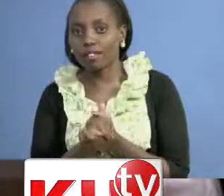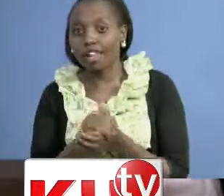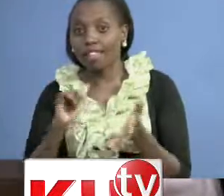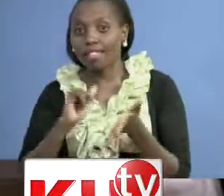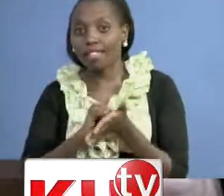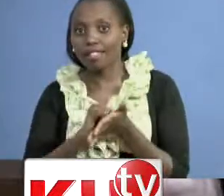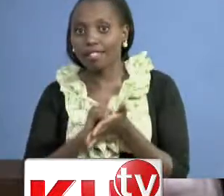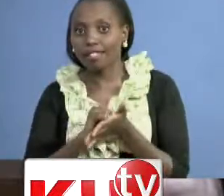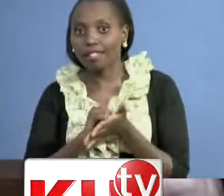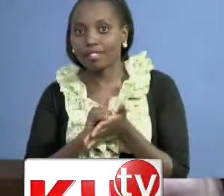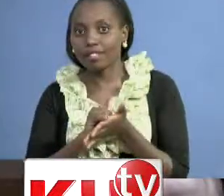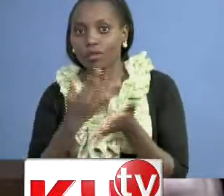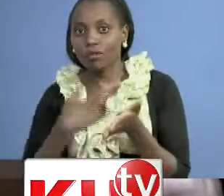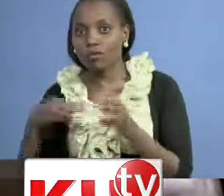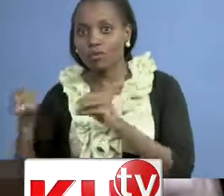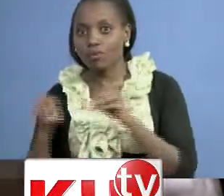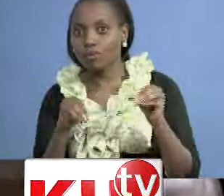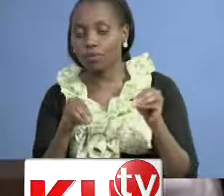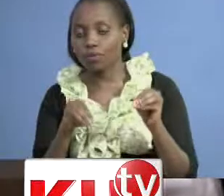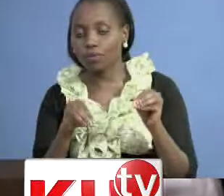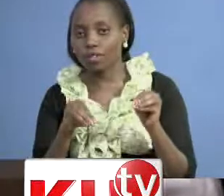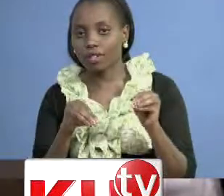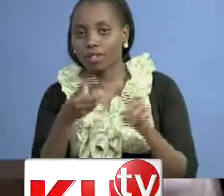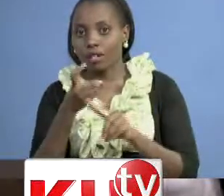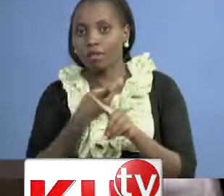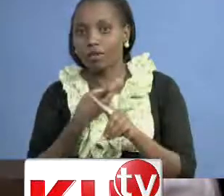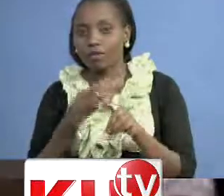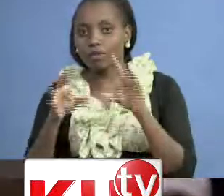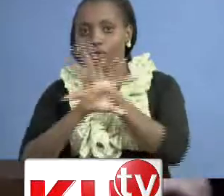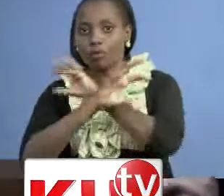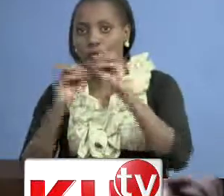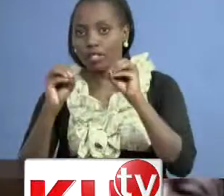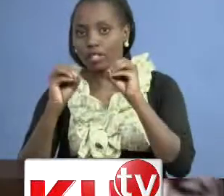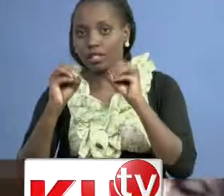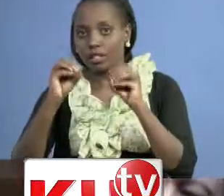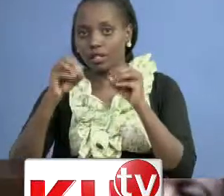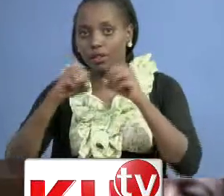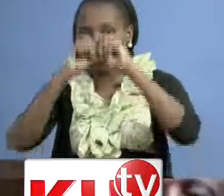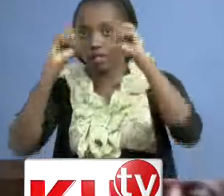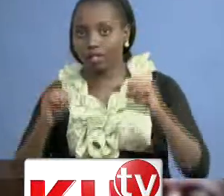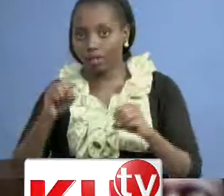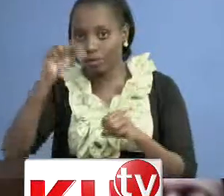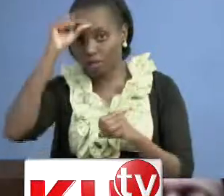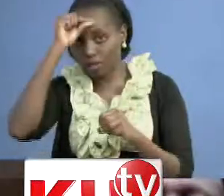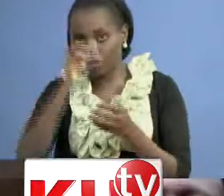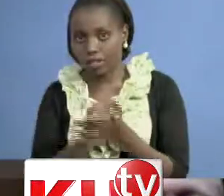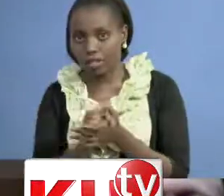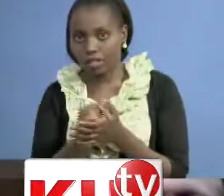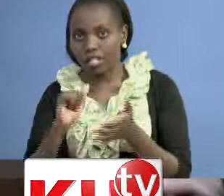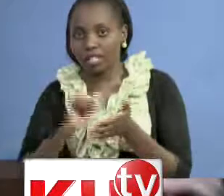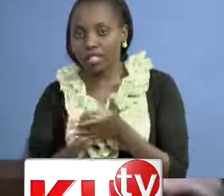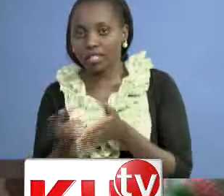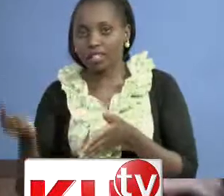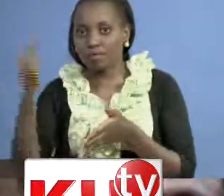kwamba tunahama kutoka presidential system of government ambayo imetuletea balaa